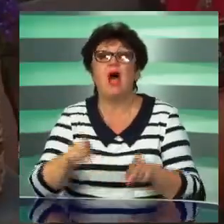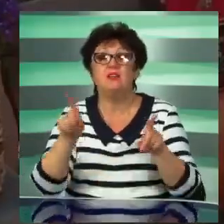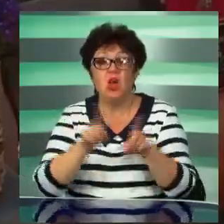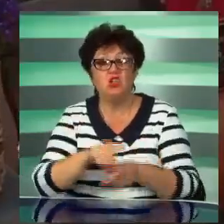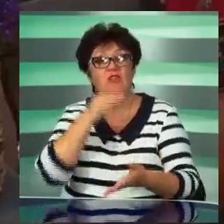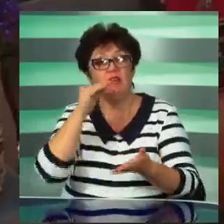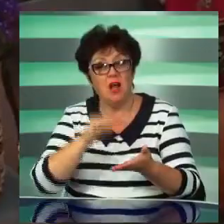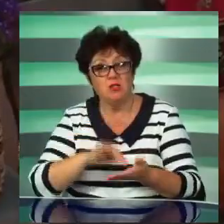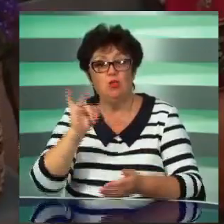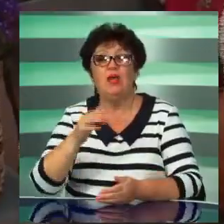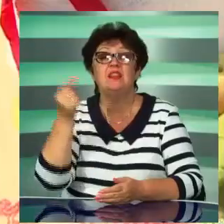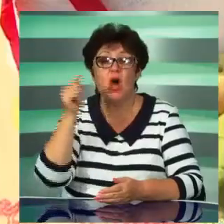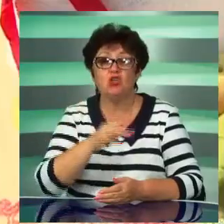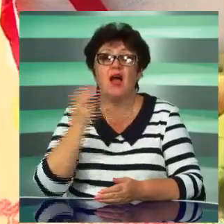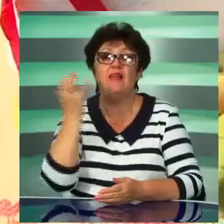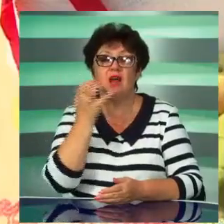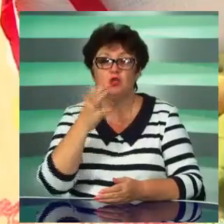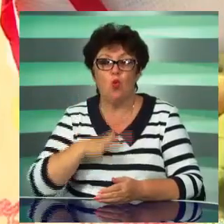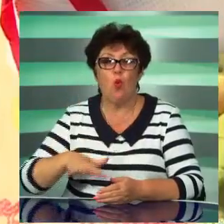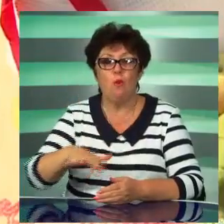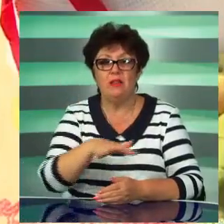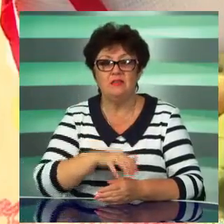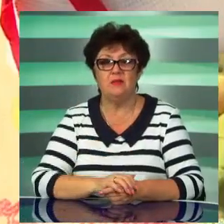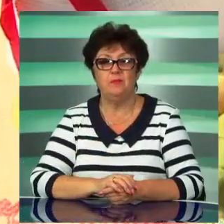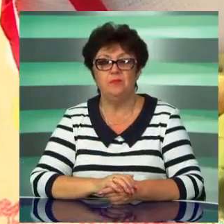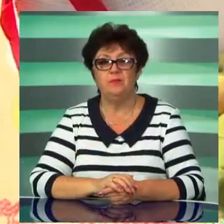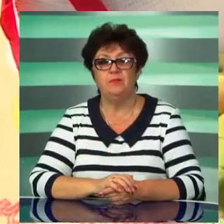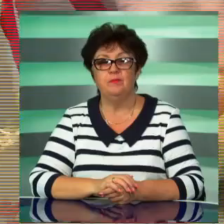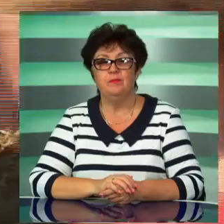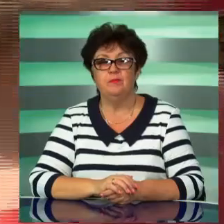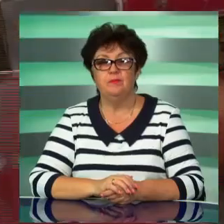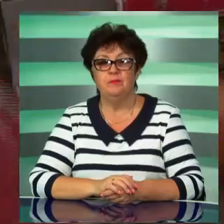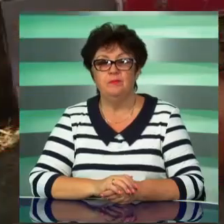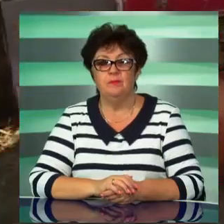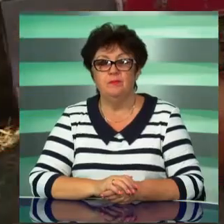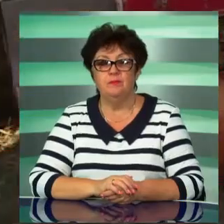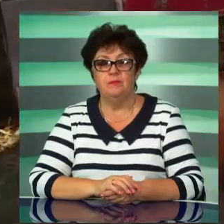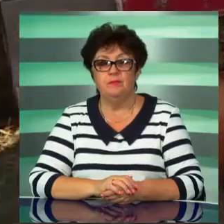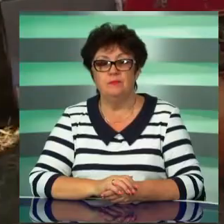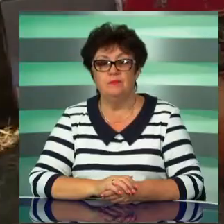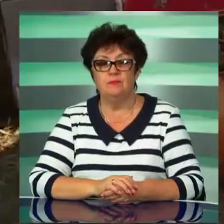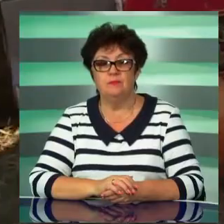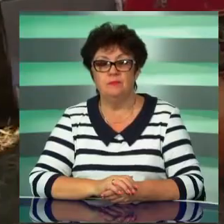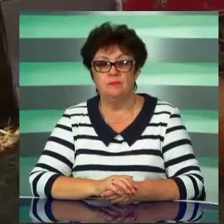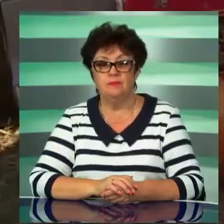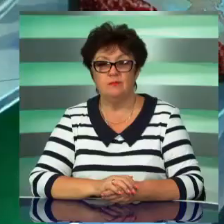в Ленинградскую и даже Калининградскую области. Игорь Умаров, Игорь Винничук. События. Брянский